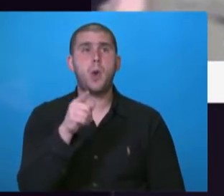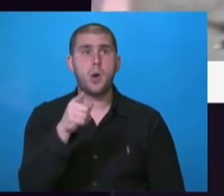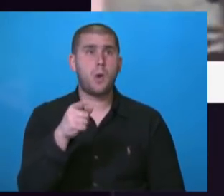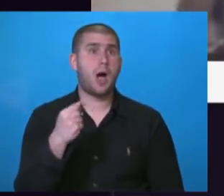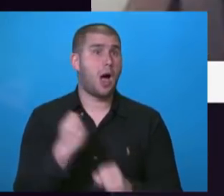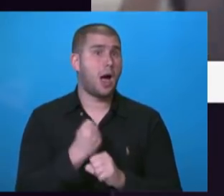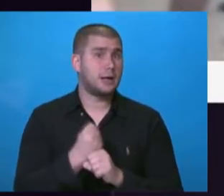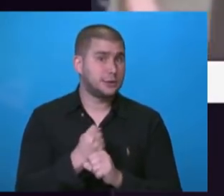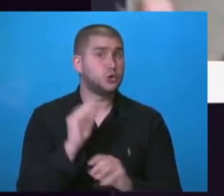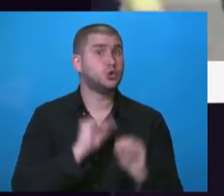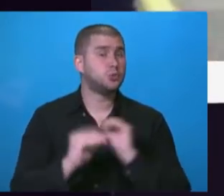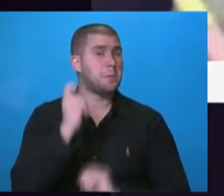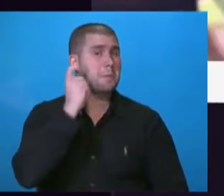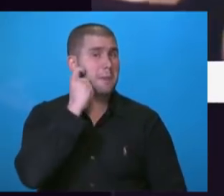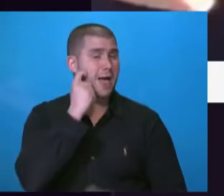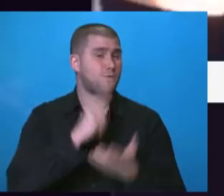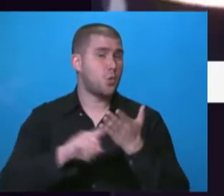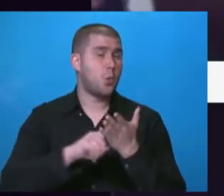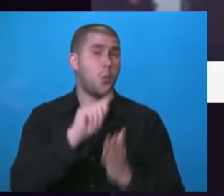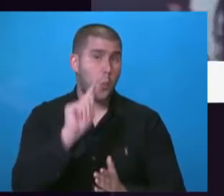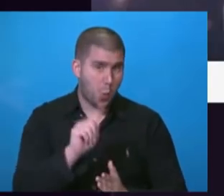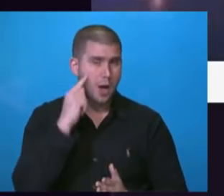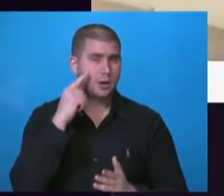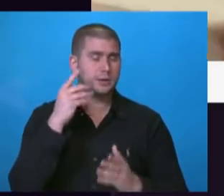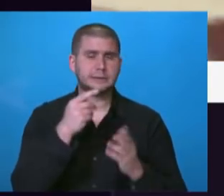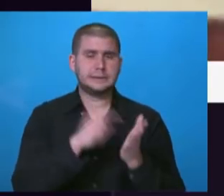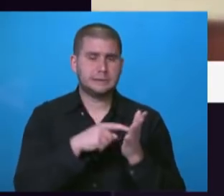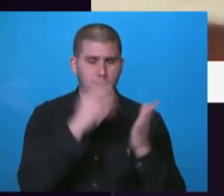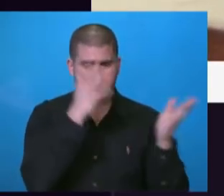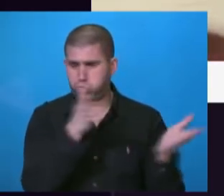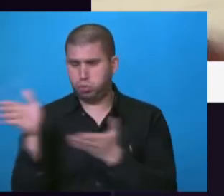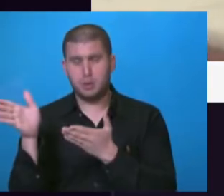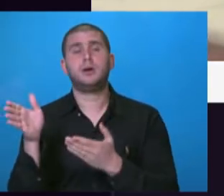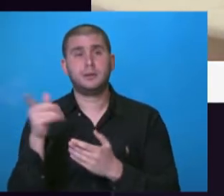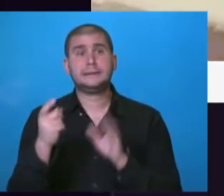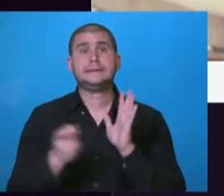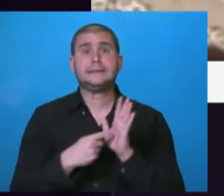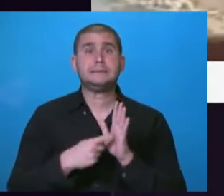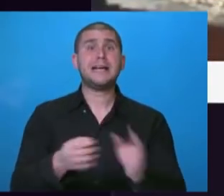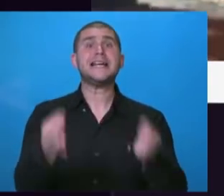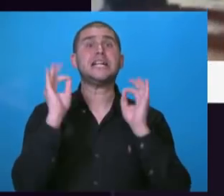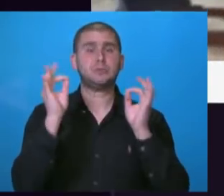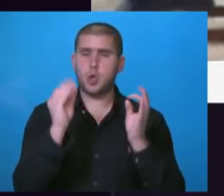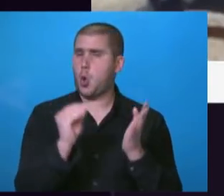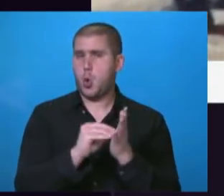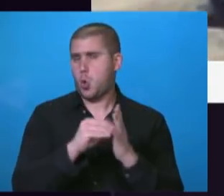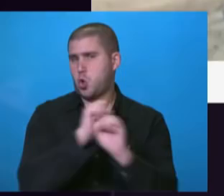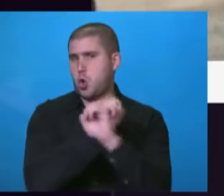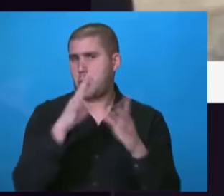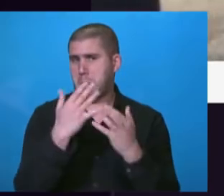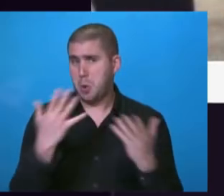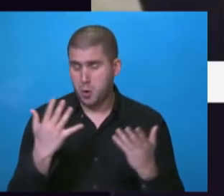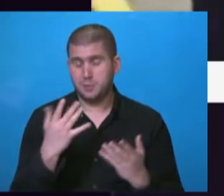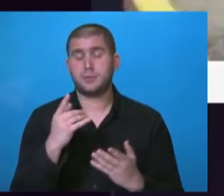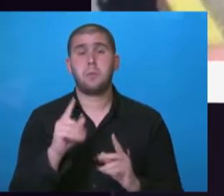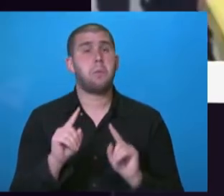אולי שימוש בטלפון הנייד, מה שגרם לו לסטות ממסלולו. לא, הסיבה הרשמית כמובן עדיין אינה ברורה. כך או